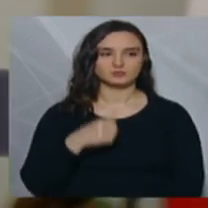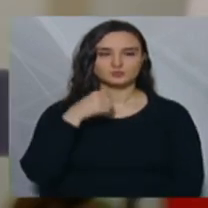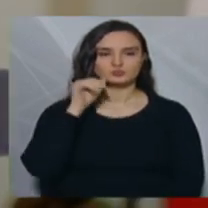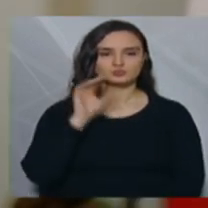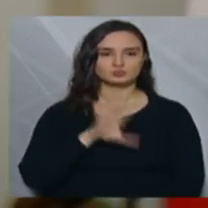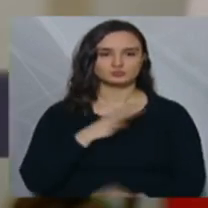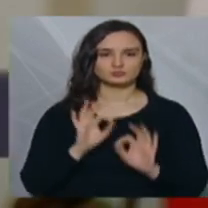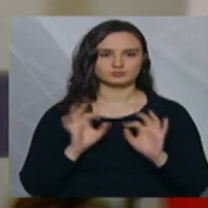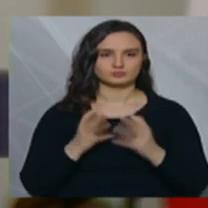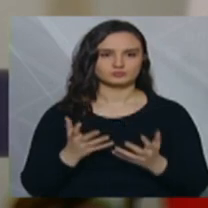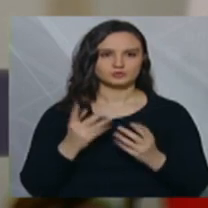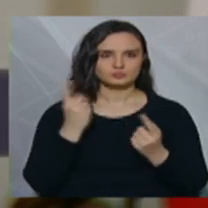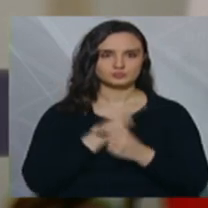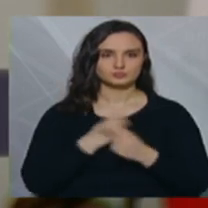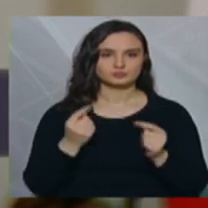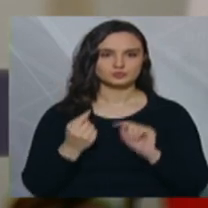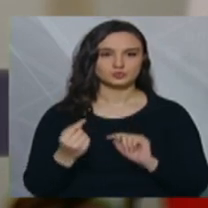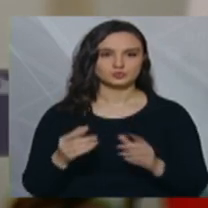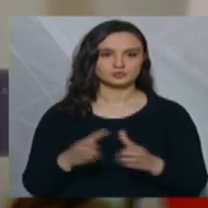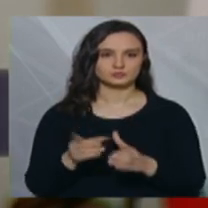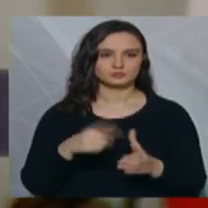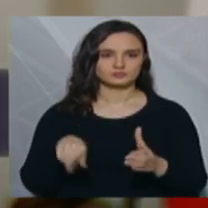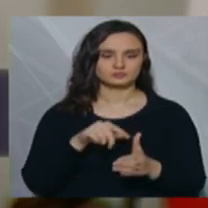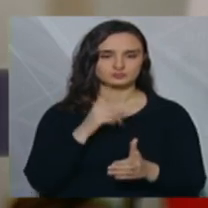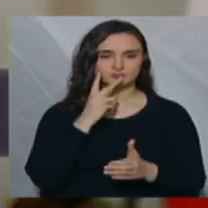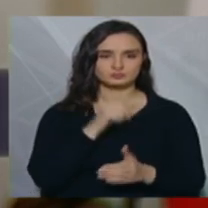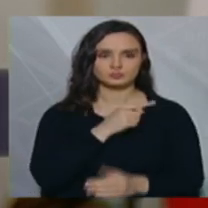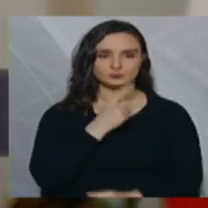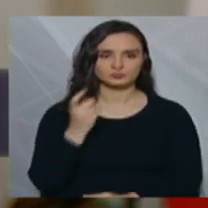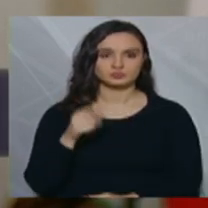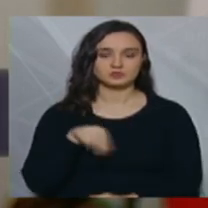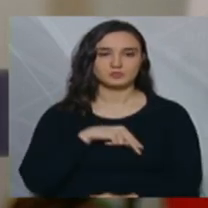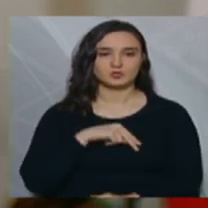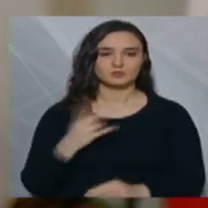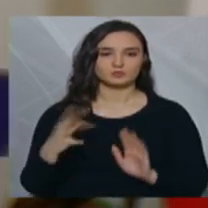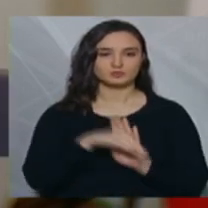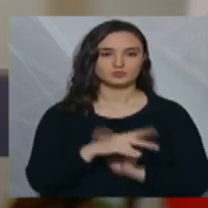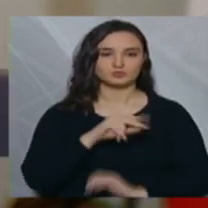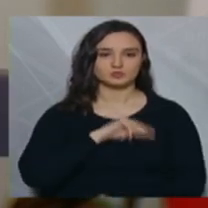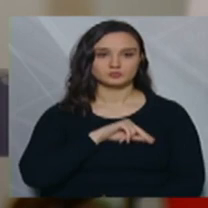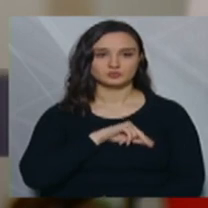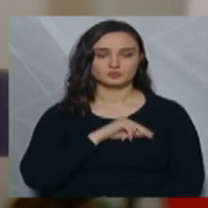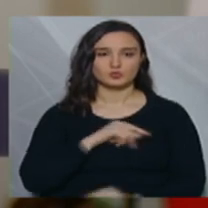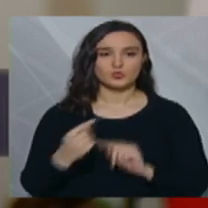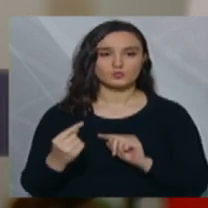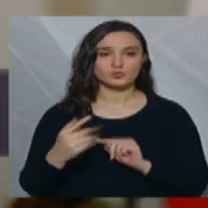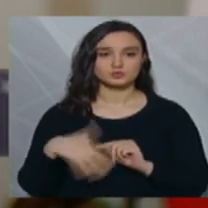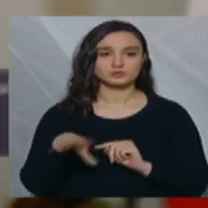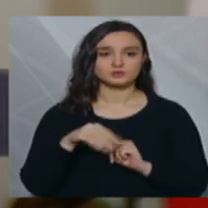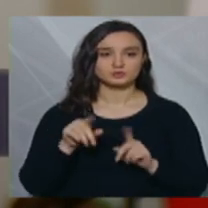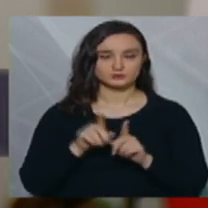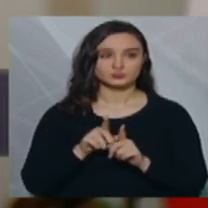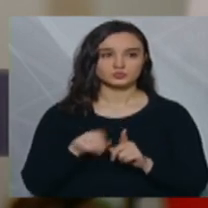იყო გამოთქმული მოწოდება ოპოზიციისადმი, რომ მიიღო საპარლამენტო ცხოვრებაში მუშაობა. და ოპოზიციის მხრიდანაც,